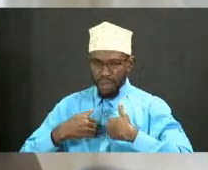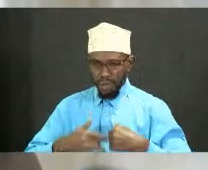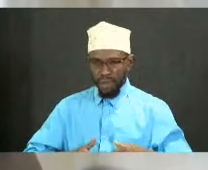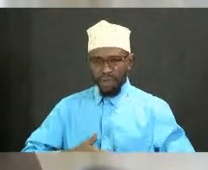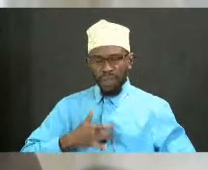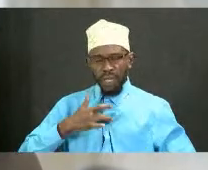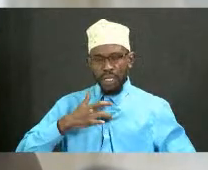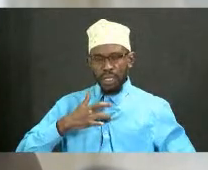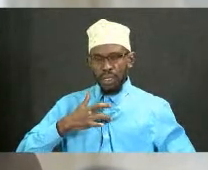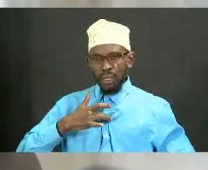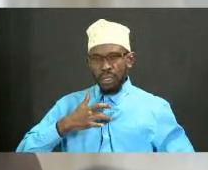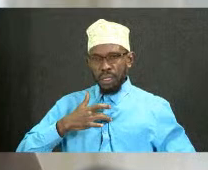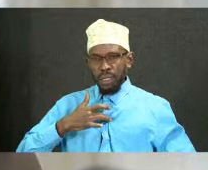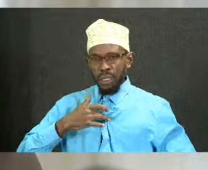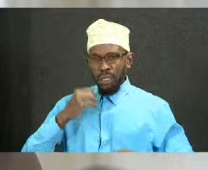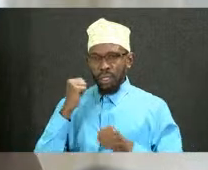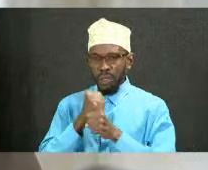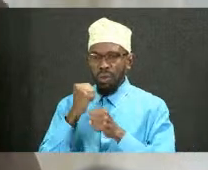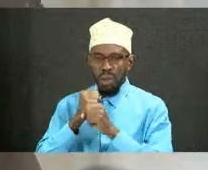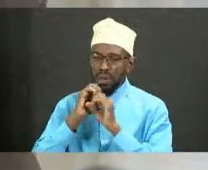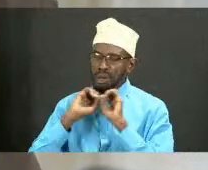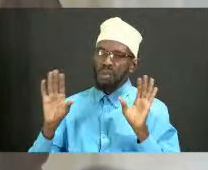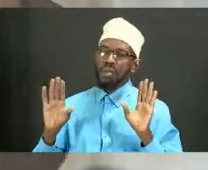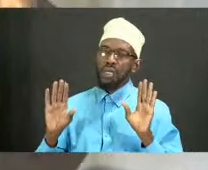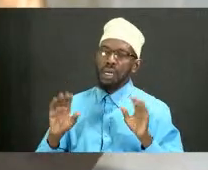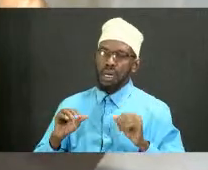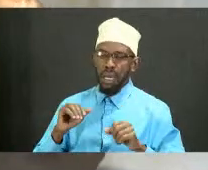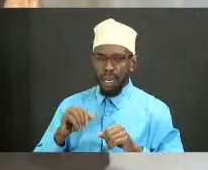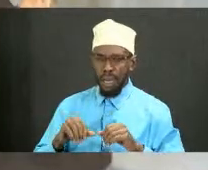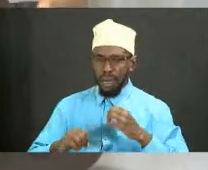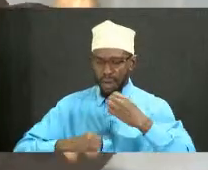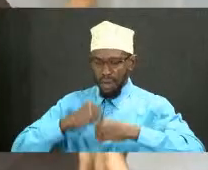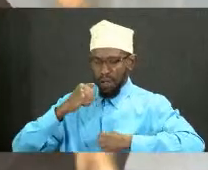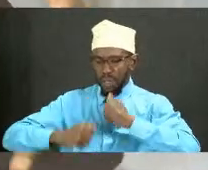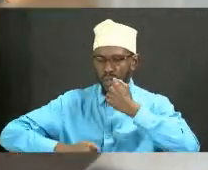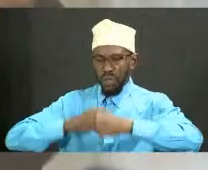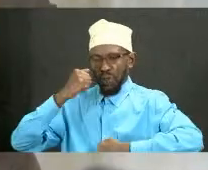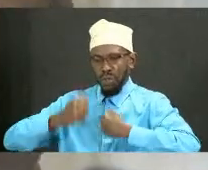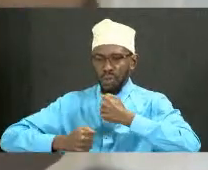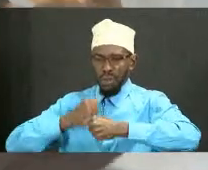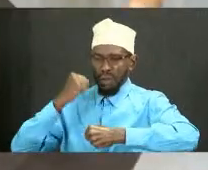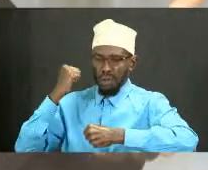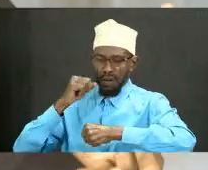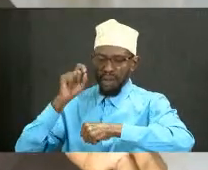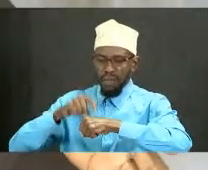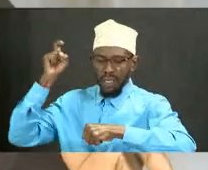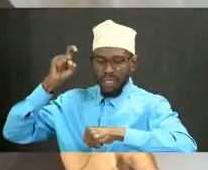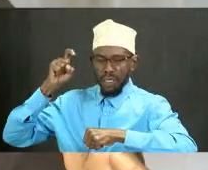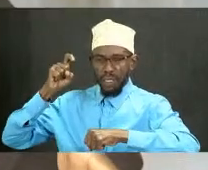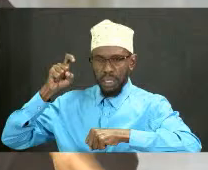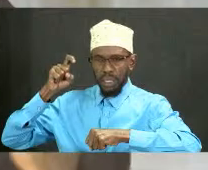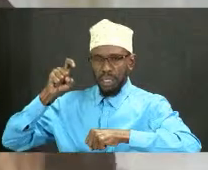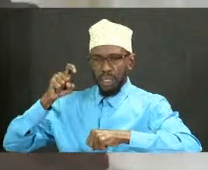hisia ya kutokuwa na ile hamu ya kufanya kazi, na itaathiri action zako. Utakuwa tu uko hapo hivi